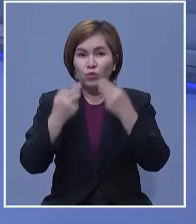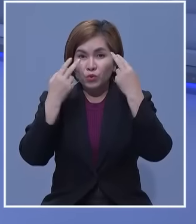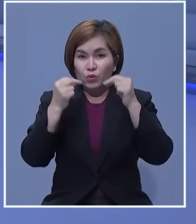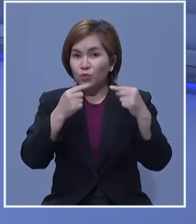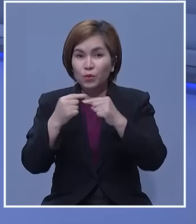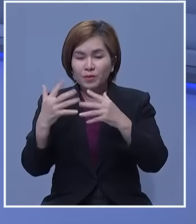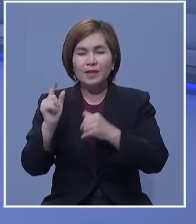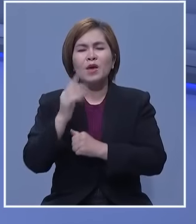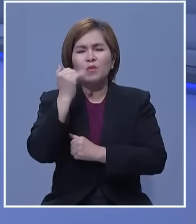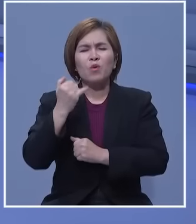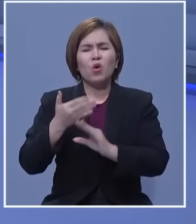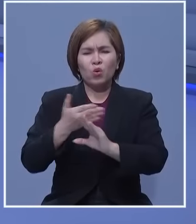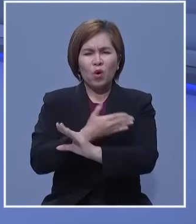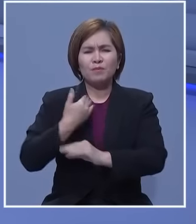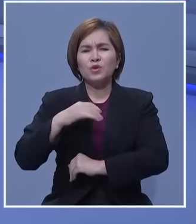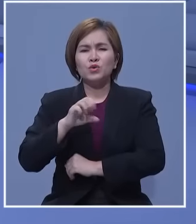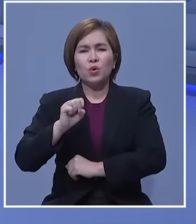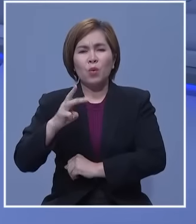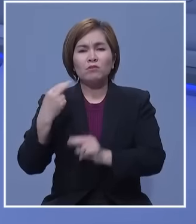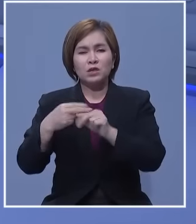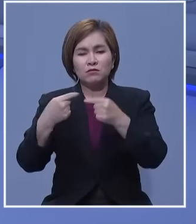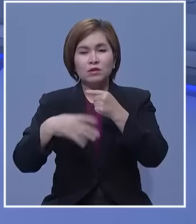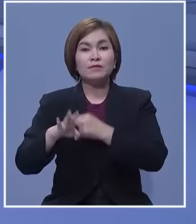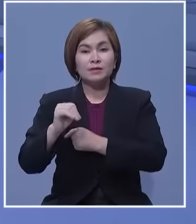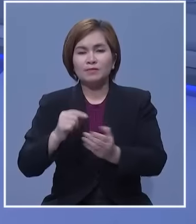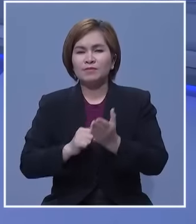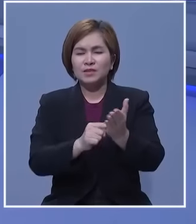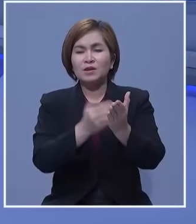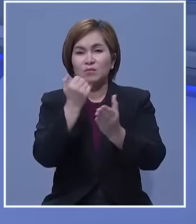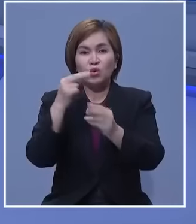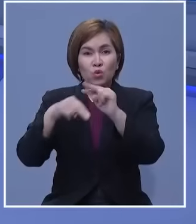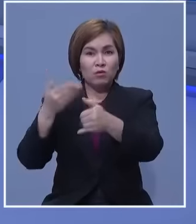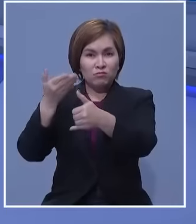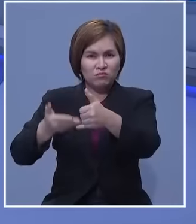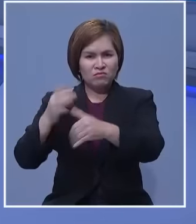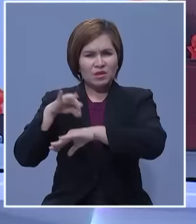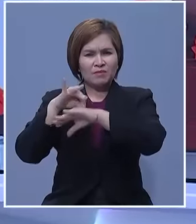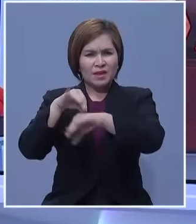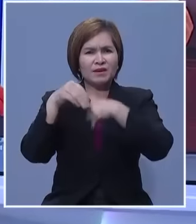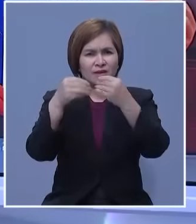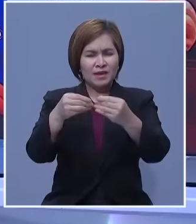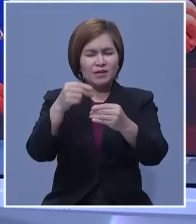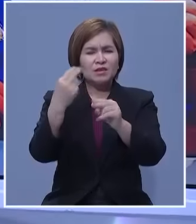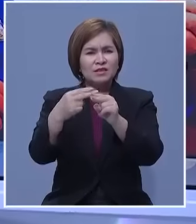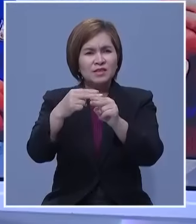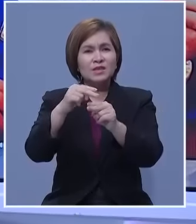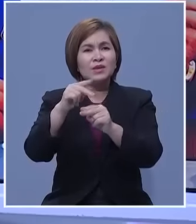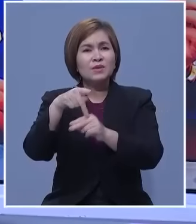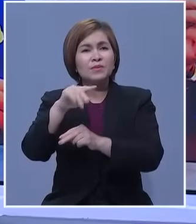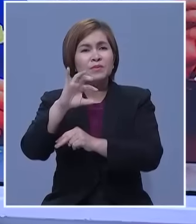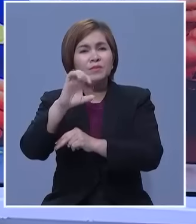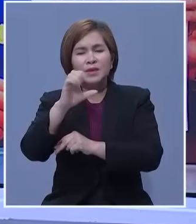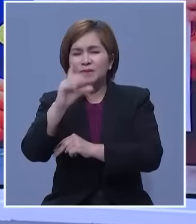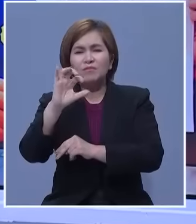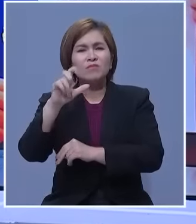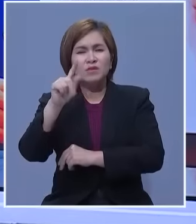ที่40สว.เนี่ยมีการยื่นคำร้องแล้วคือมีการยื่นคำร้องว่านายกเศรษฐาแต่งตั้งคุณพิชิตทั้งที่รู้อยู่แล้วว่ามีคุณสมบัติต้องห้